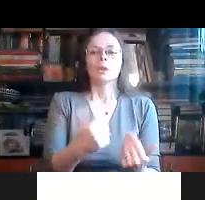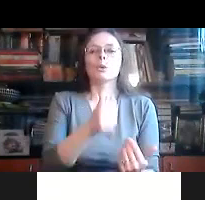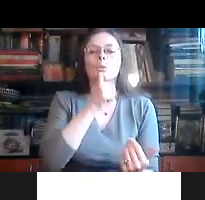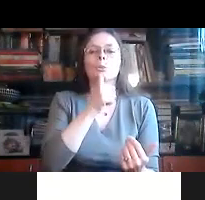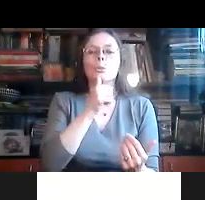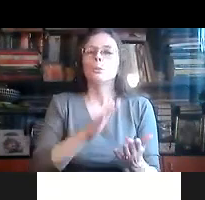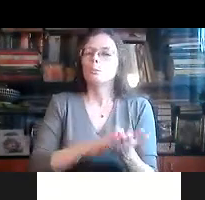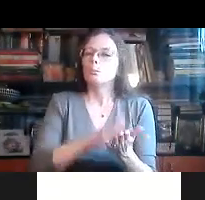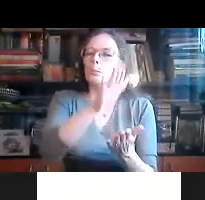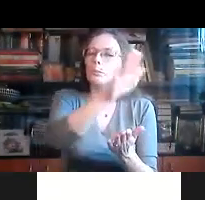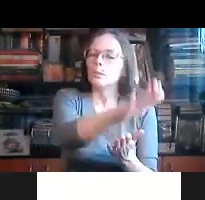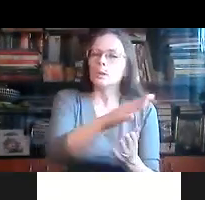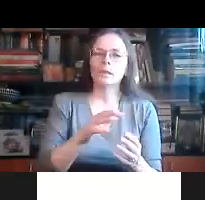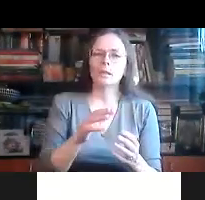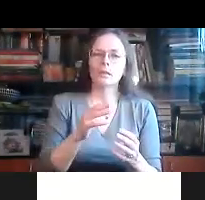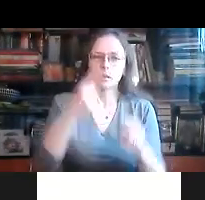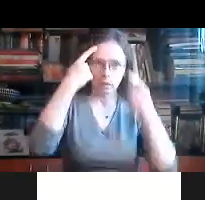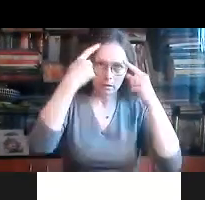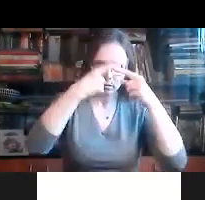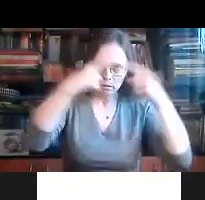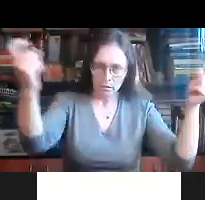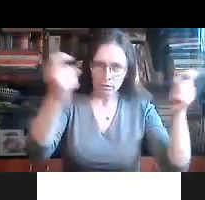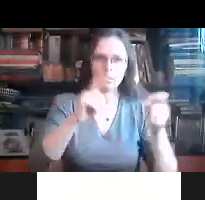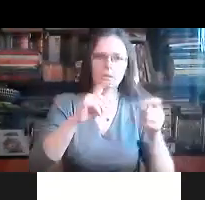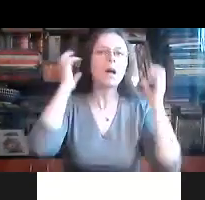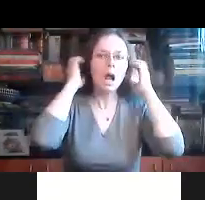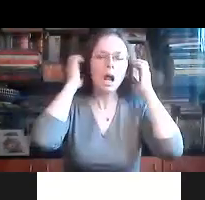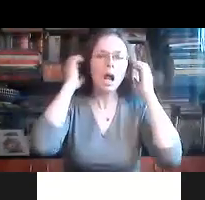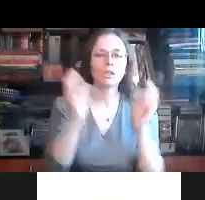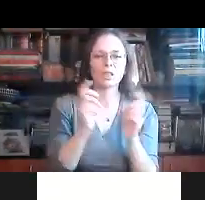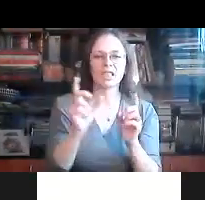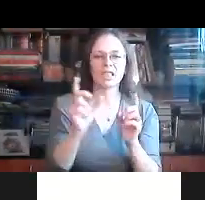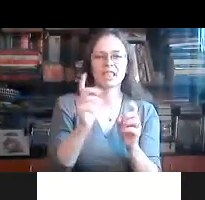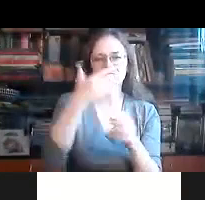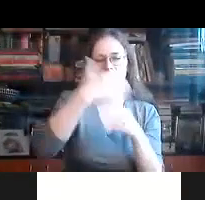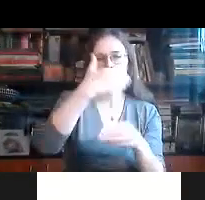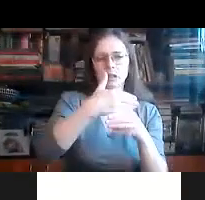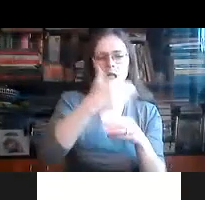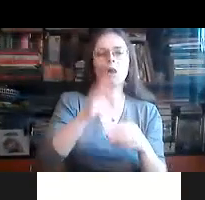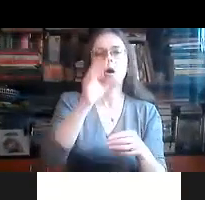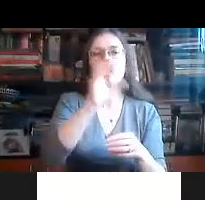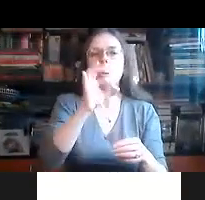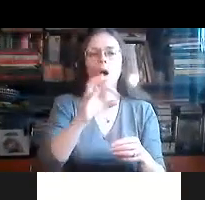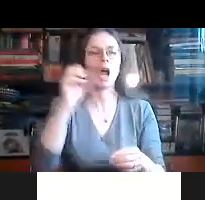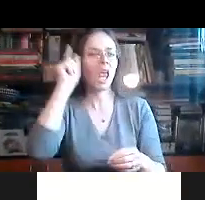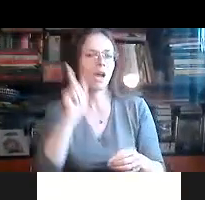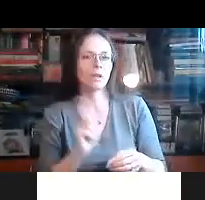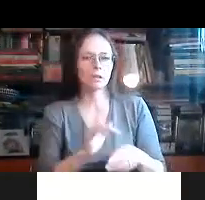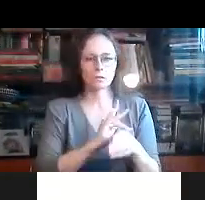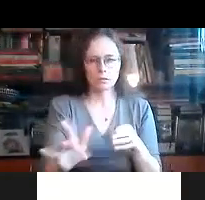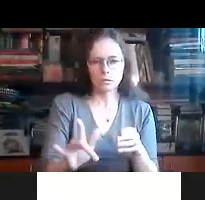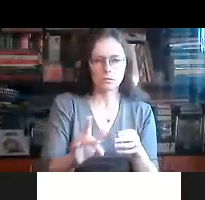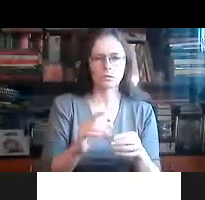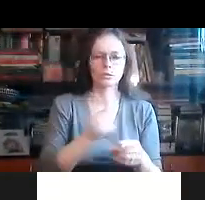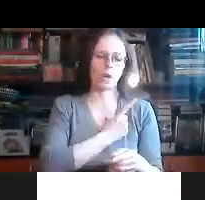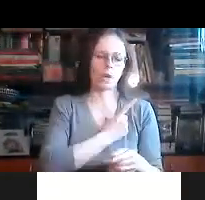вообще? Предлагала там это сделать ночью, либо ранним утром, то можно сделать в одиночестве, чтобы не идти в